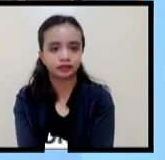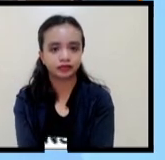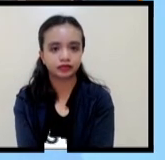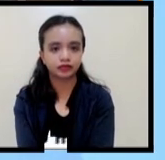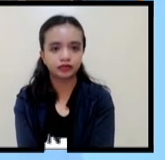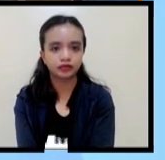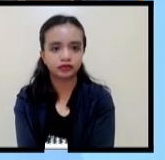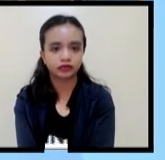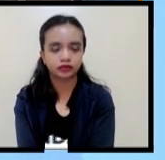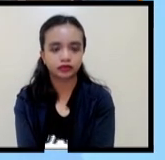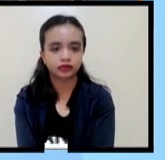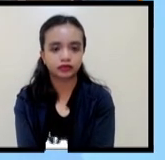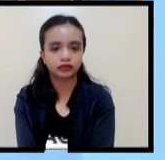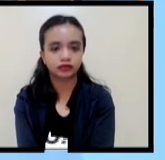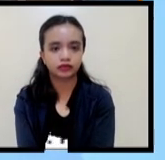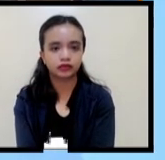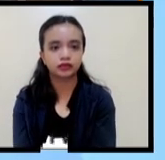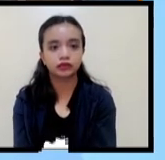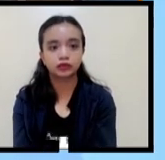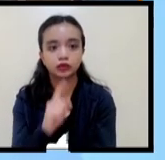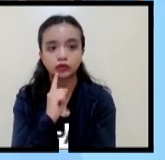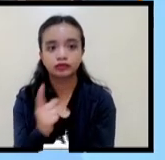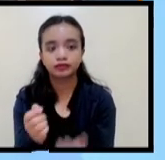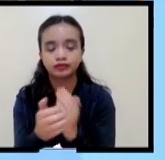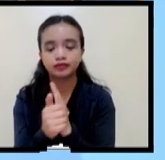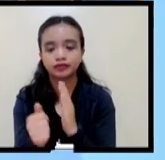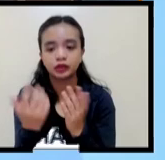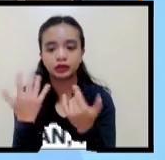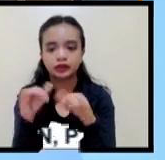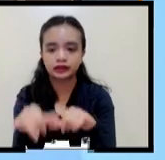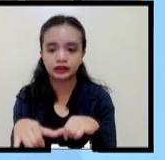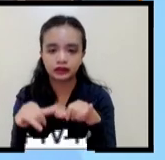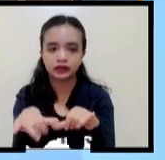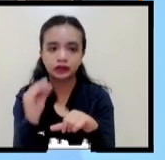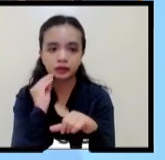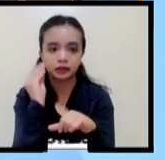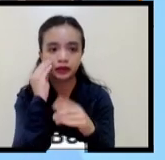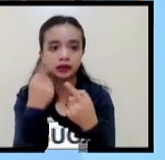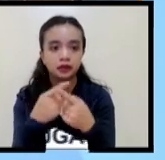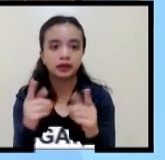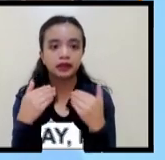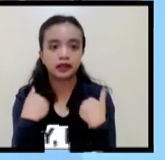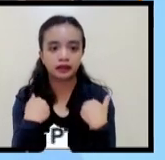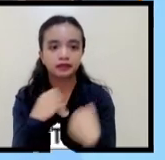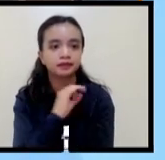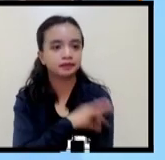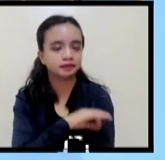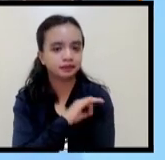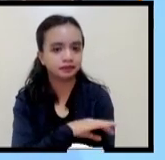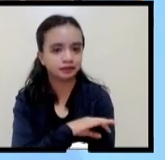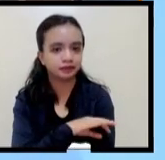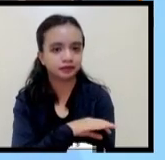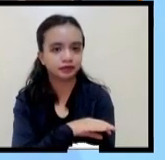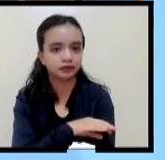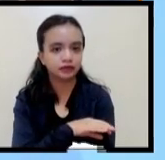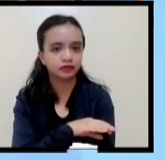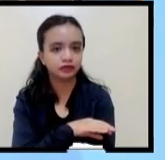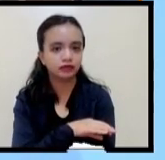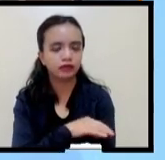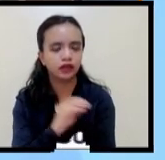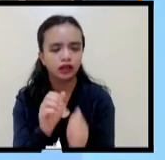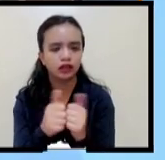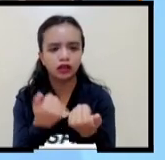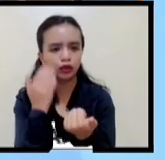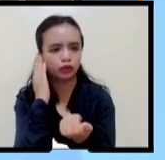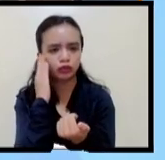Okay. Well, ang galing nun, Audrey, no? Kasi imagine mo na sa bahay ka lang, pero kumikita ka. So ang galing nun. Pero yeah. Okay, saan mo ba unang nalaman ang trabahong